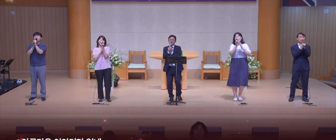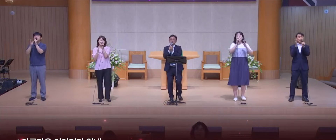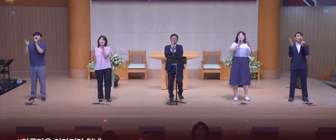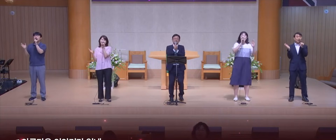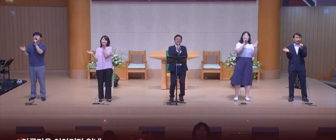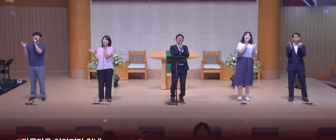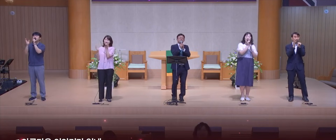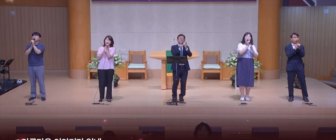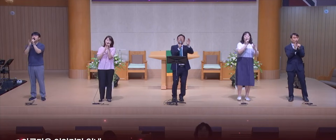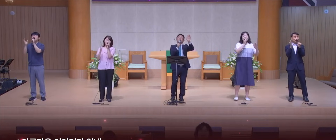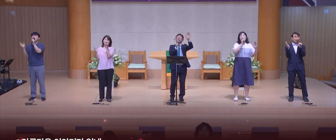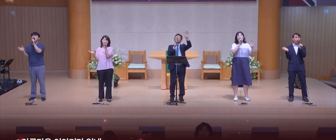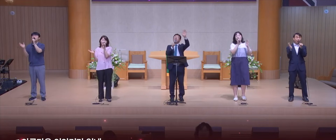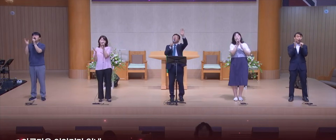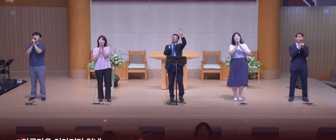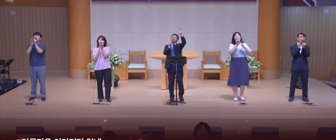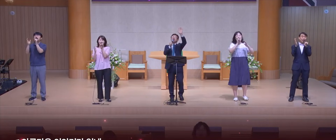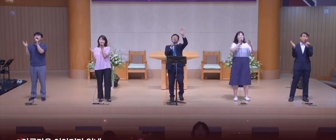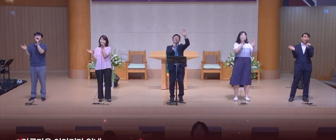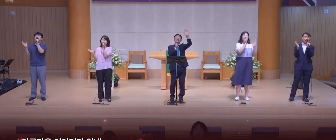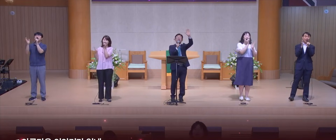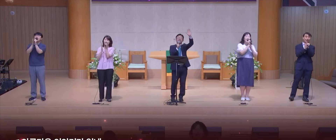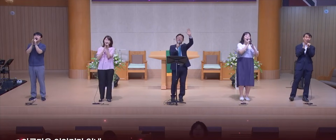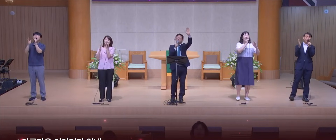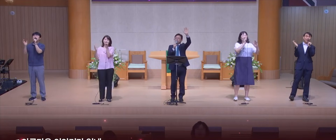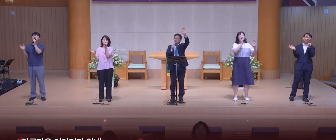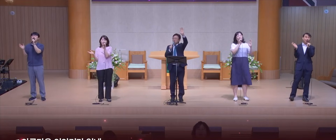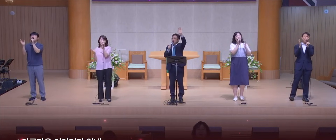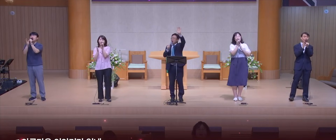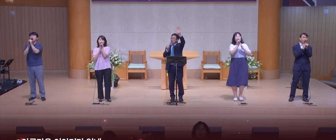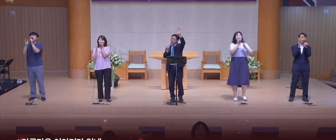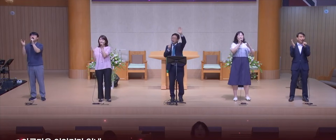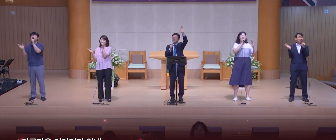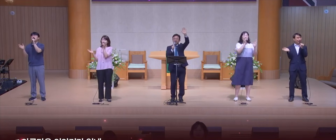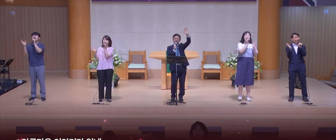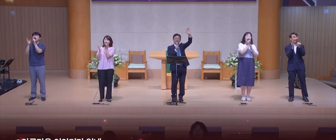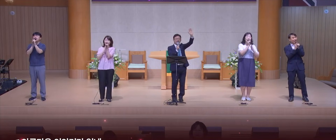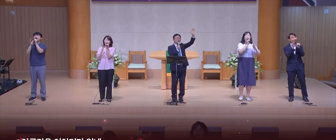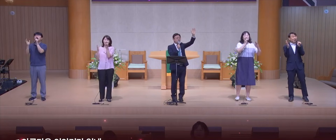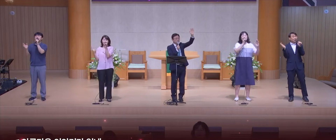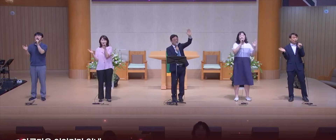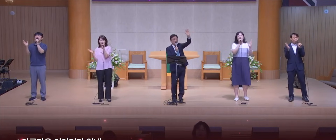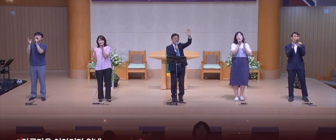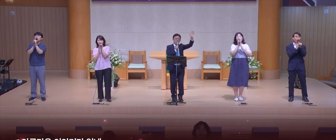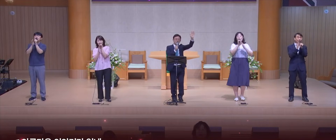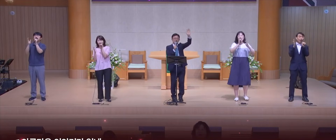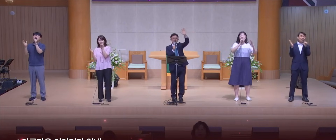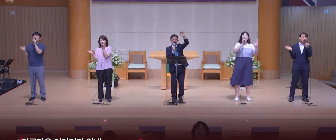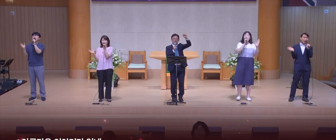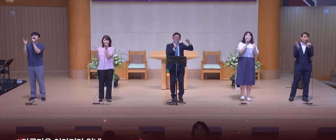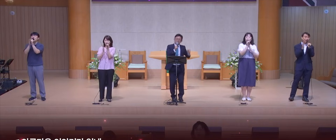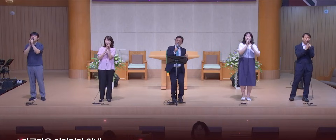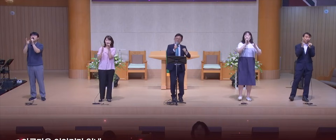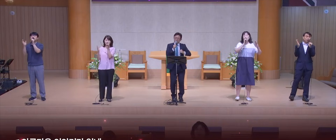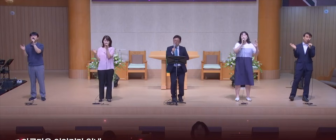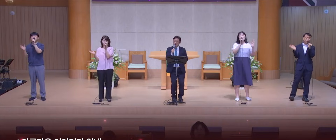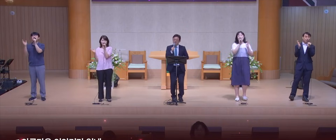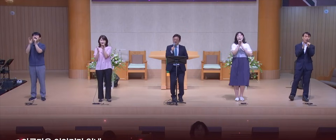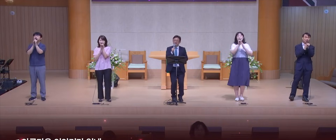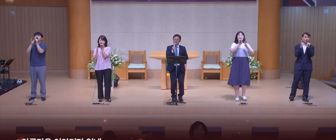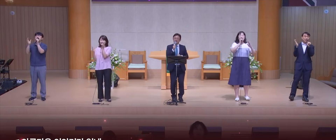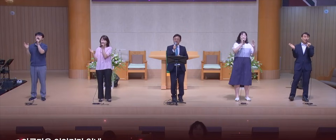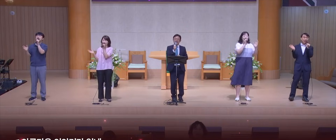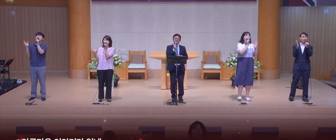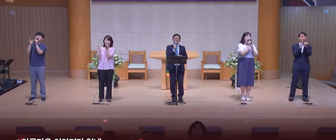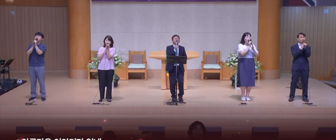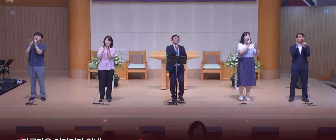주님의 그 사랑 정말 놀랍네. 놀랍네. 놀랍네. 오 주님의